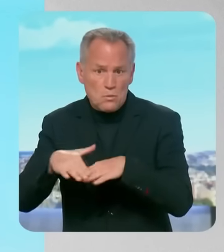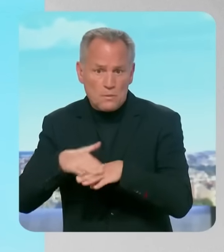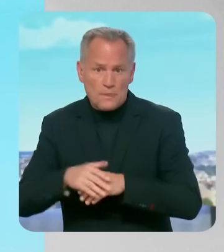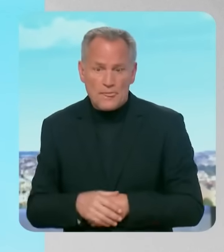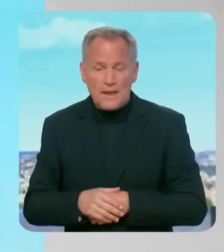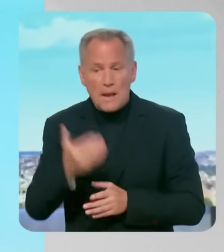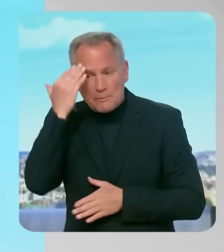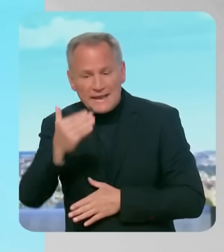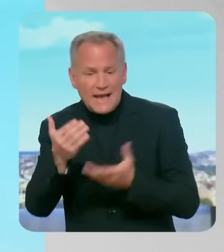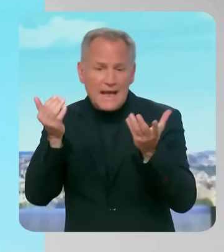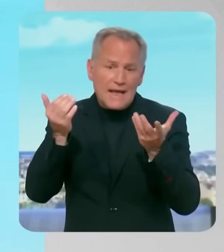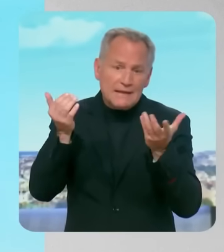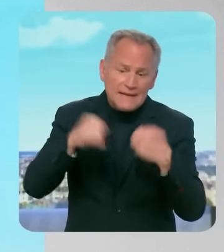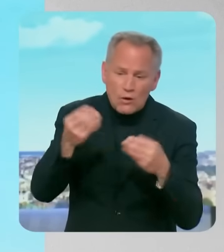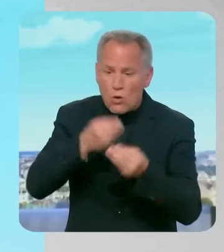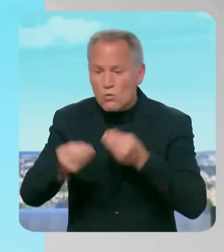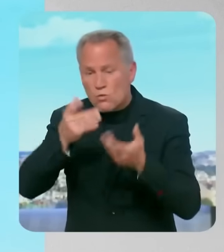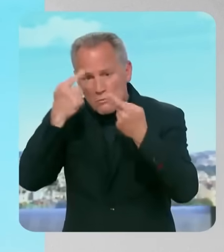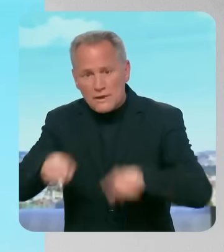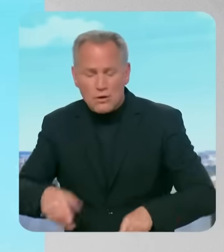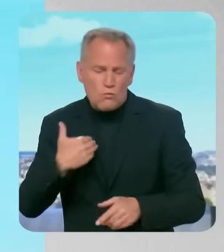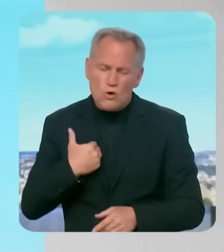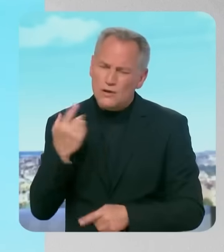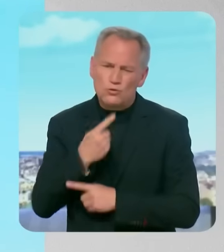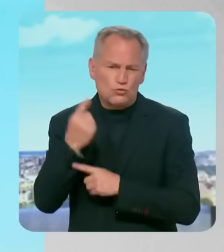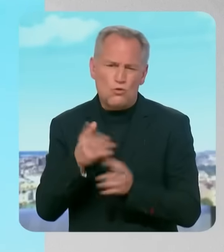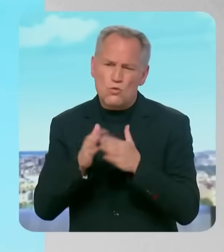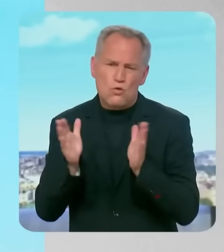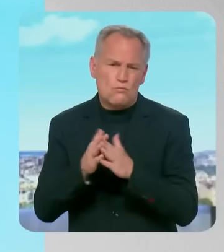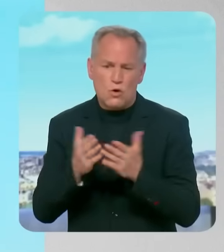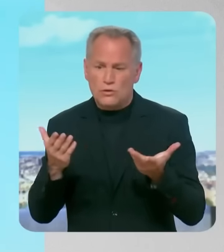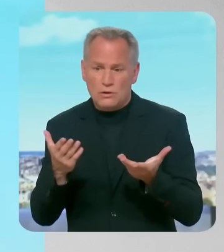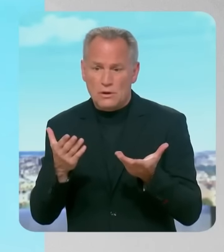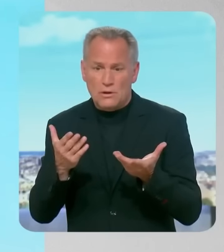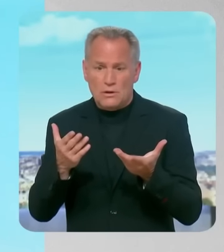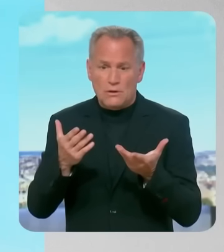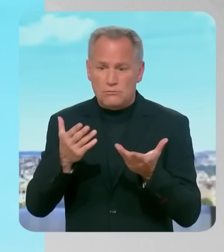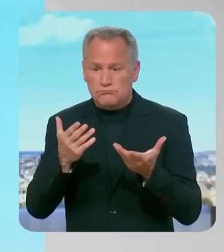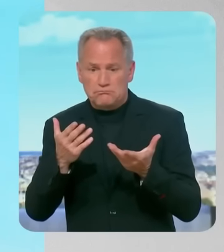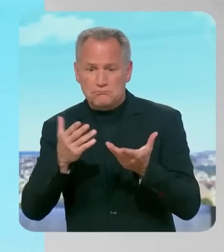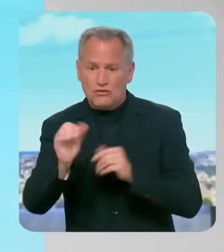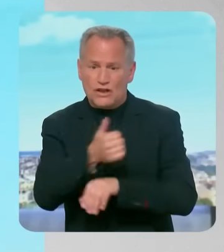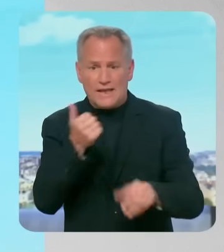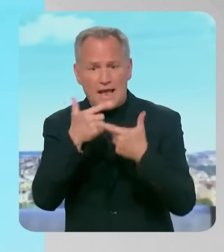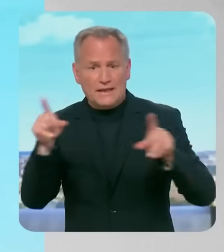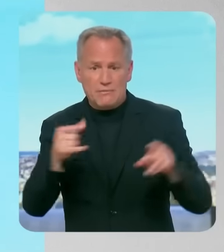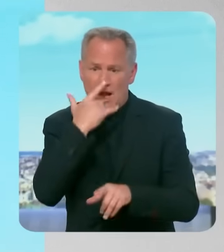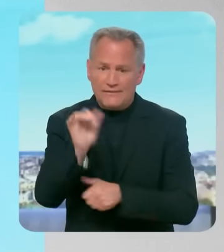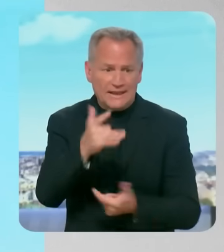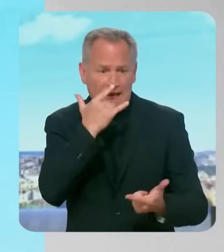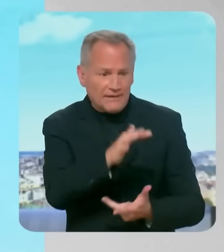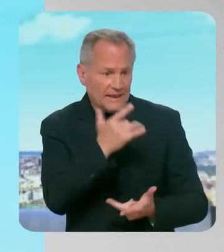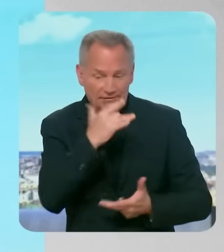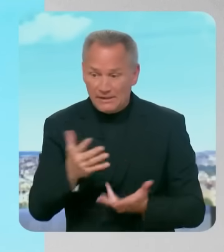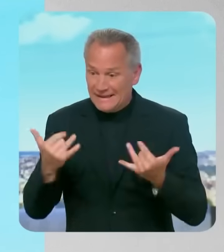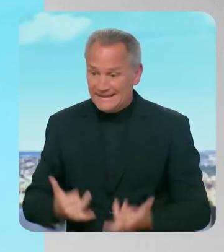que vous soyez d'accord avec nous ou pas, moi je défendrai toujours la liberté de ne pas être d'accord avec moi. Mais là, tous les démocrates de ce pays doivent